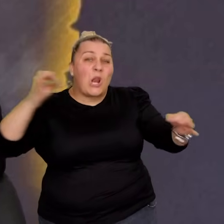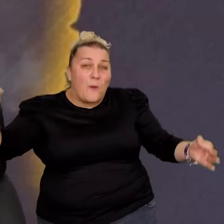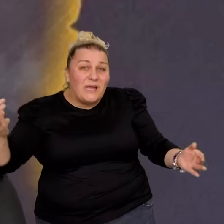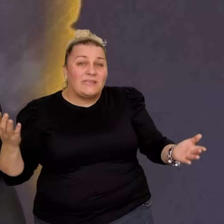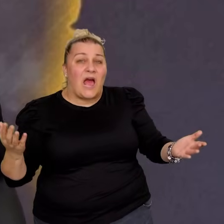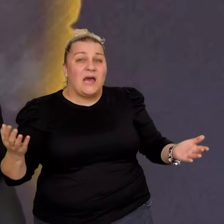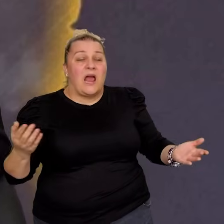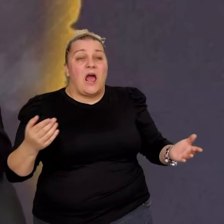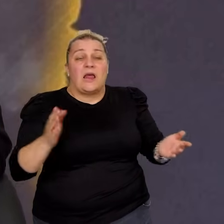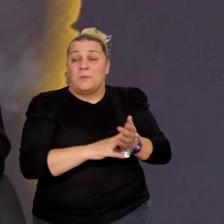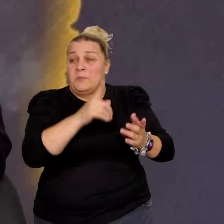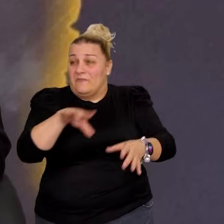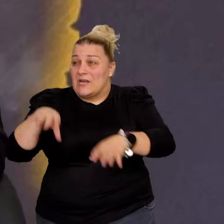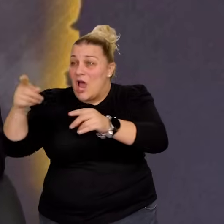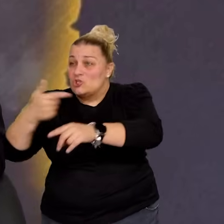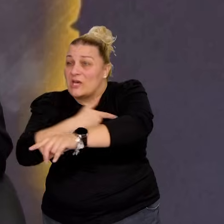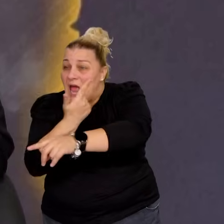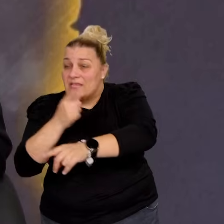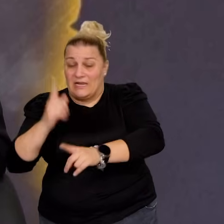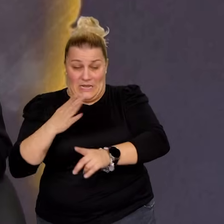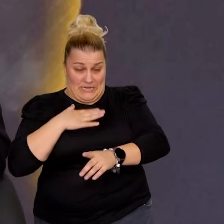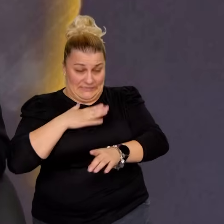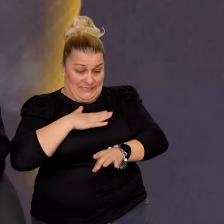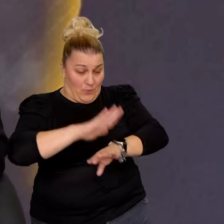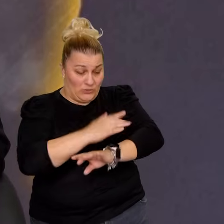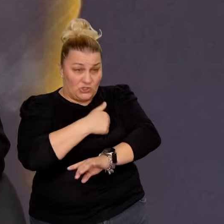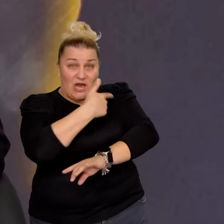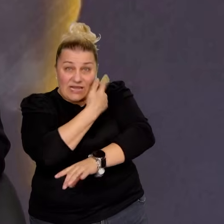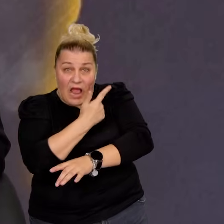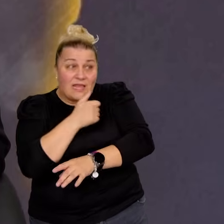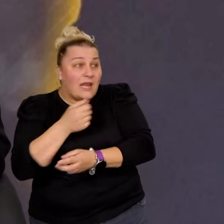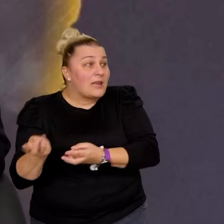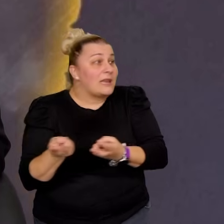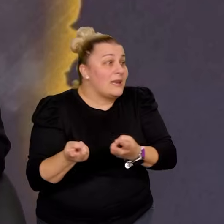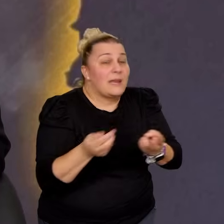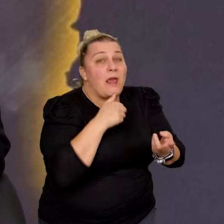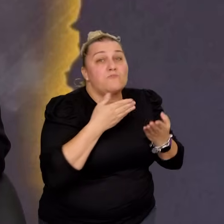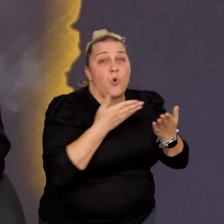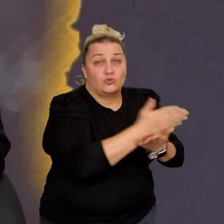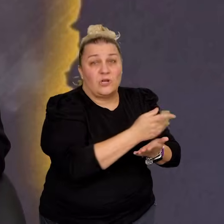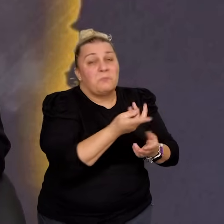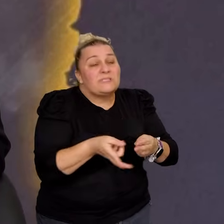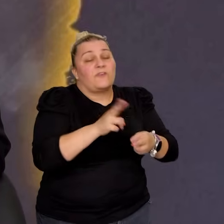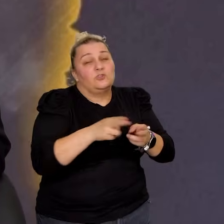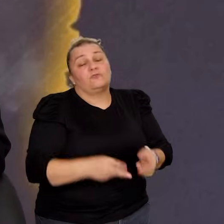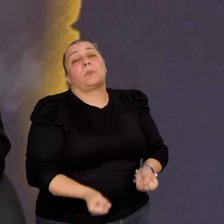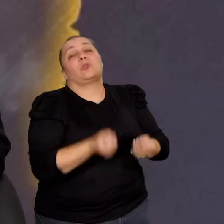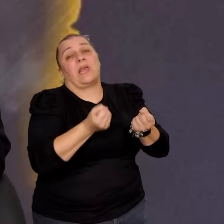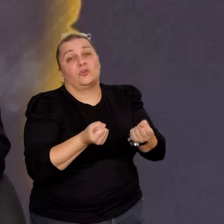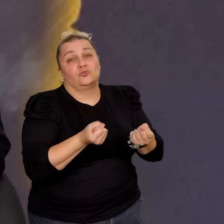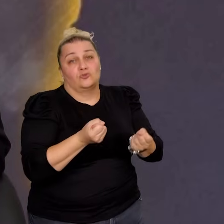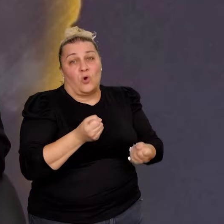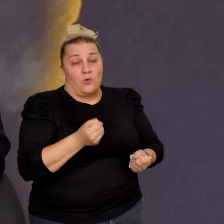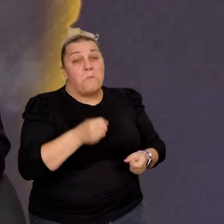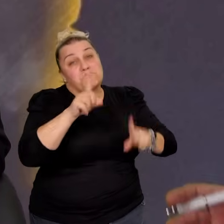događala se da voziš ranjenika, da ti budeš ranjen ili čak i da pogineš, jednostavno svakim danom je to bilo sve teže.